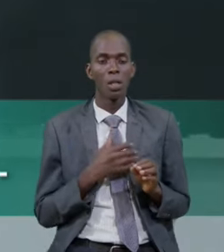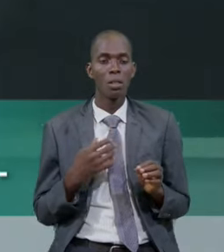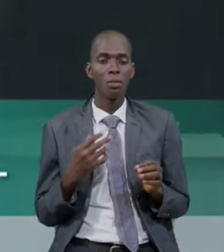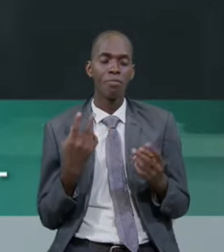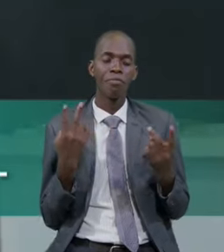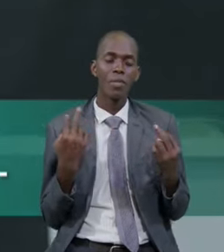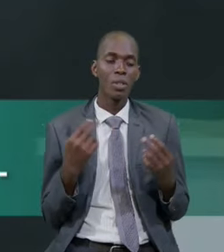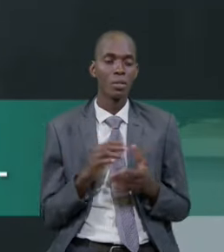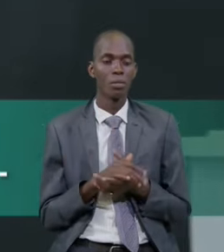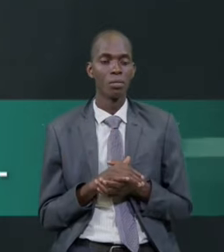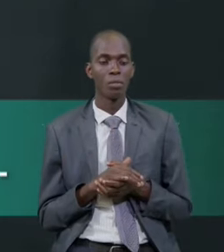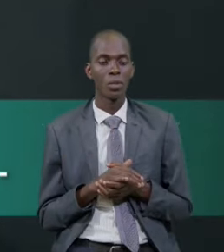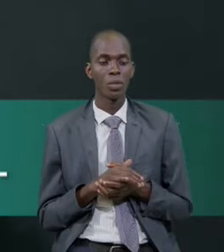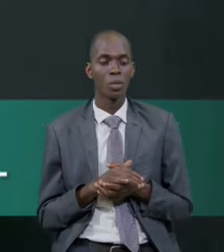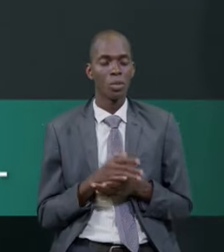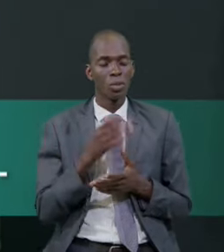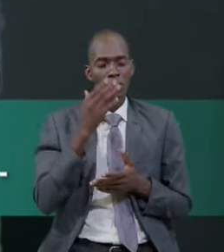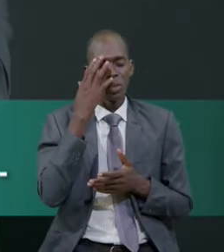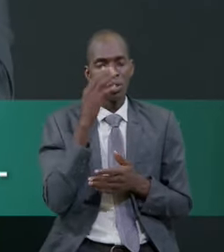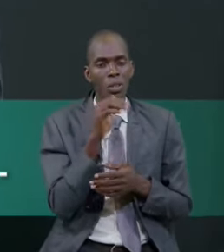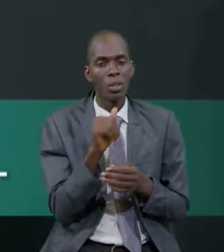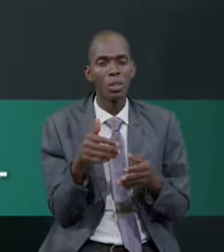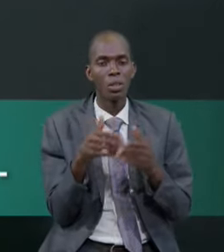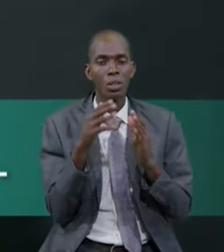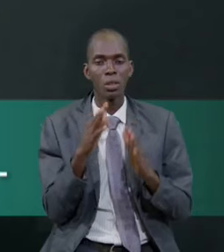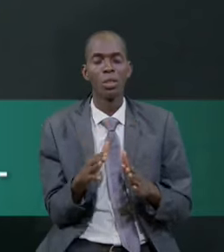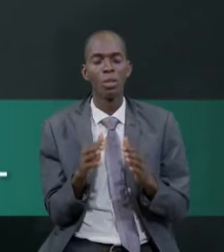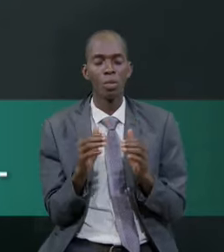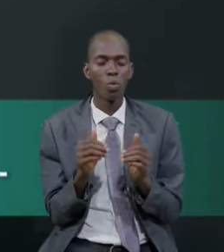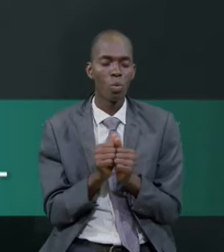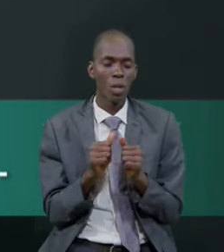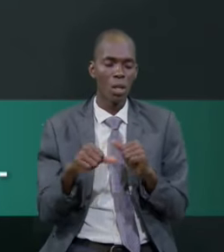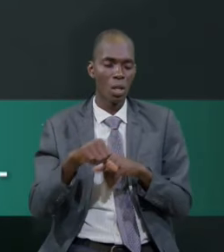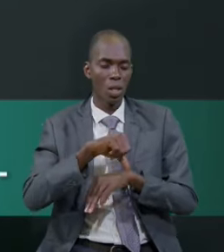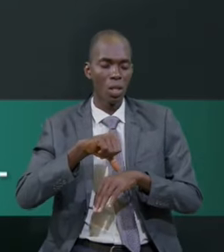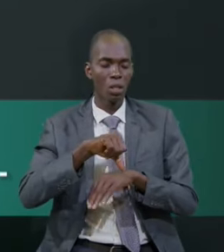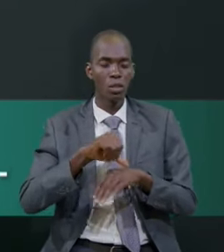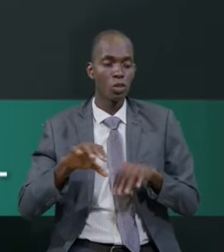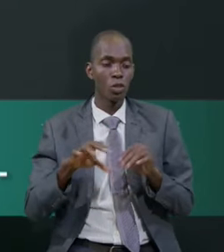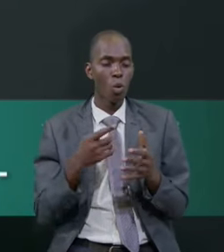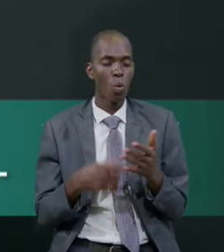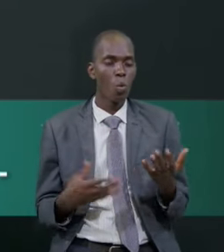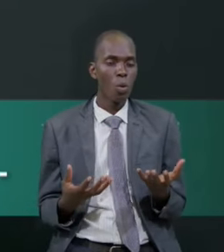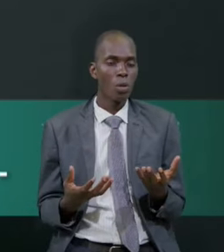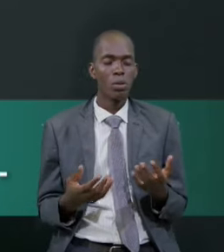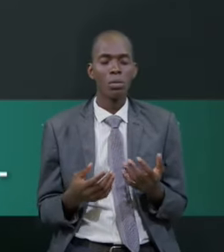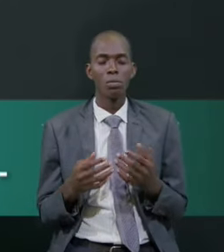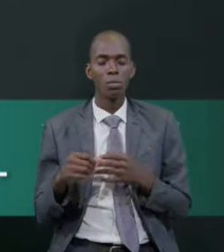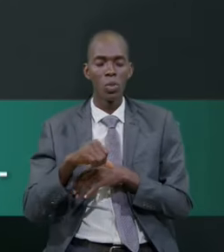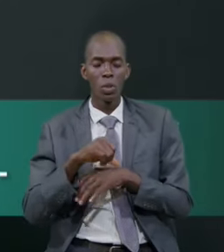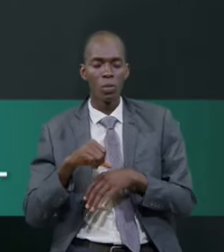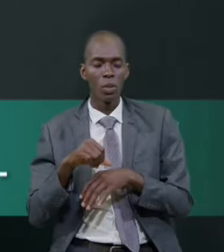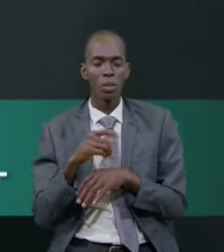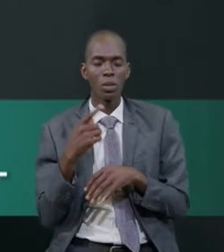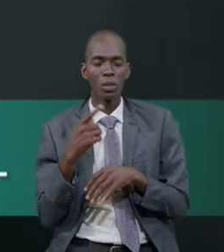Voilà, c'est ce qu'un dirigeant avec l'onction fait. Il magnifie le Seigneur et minimise